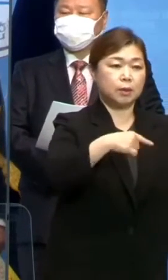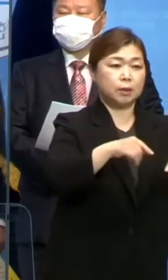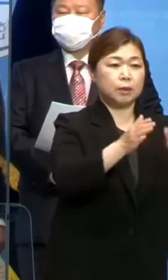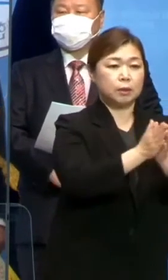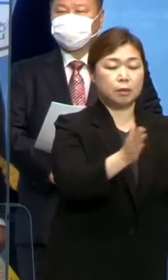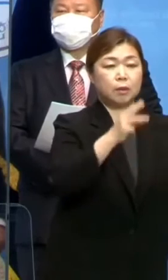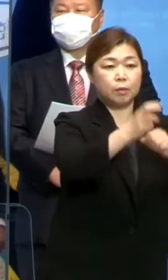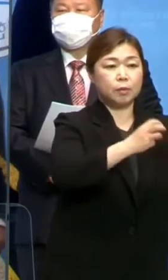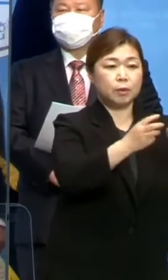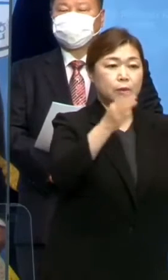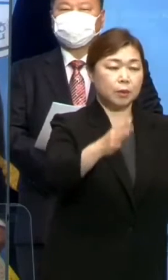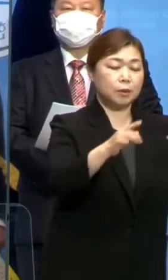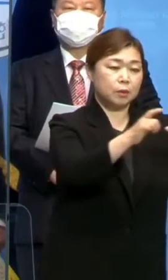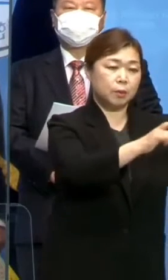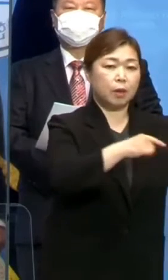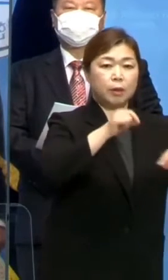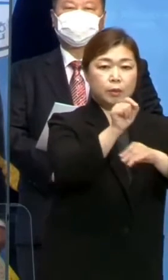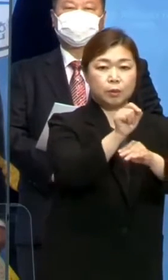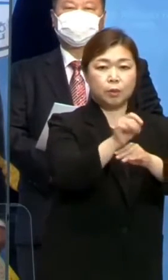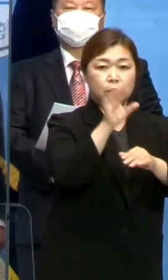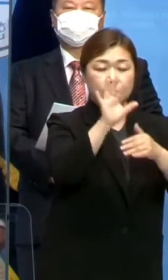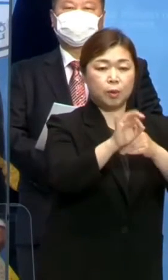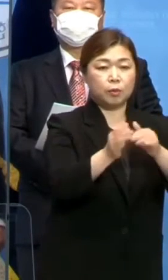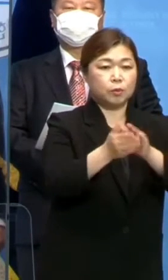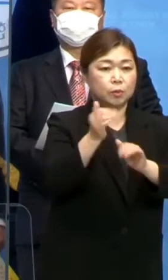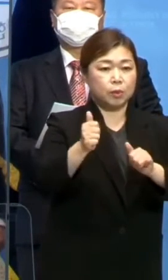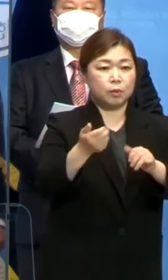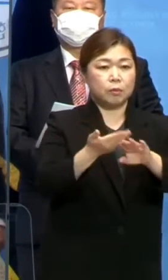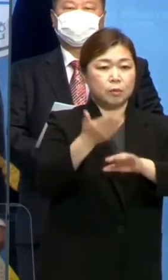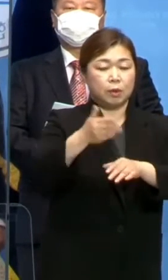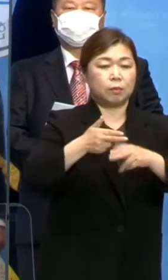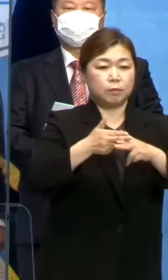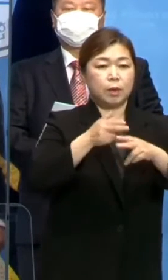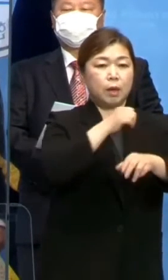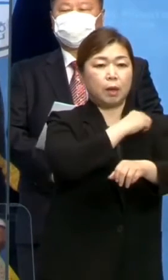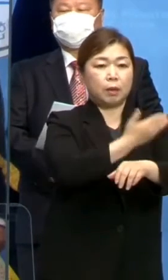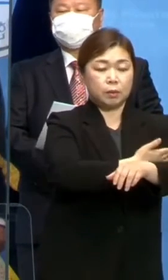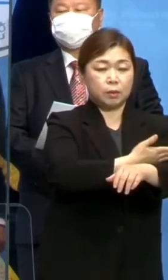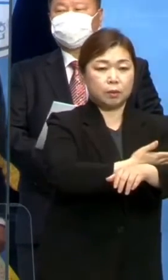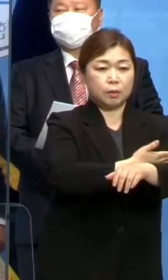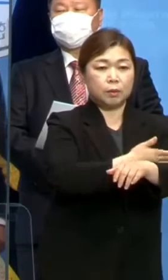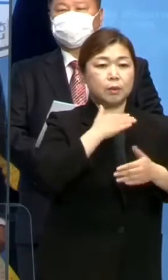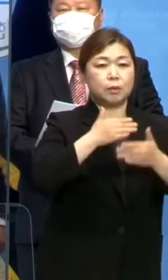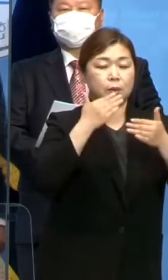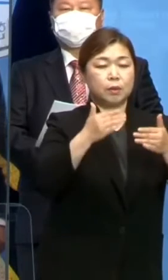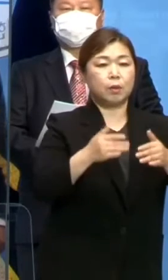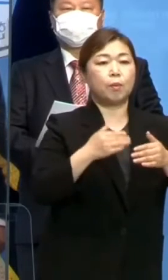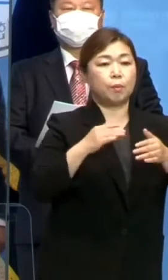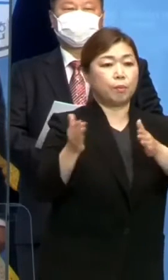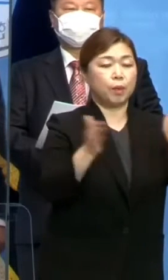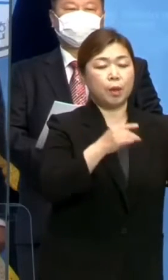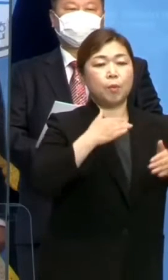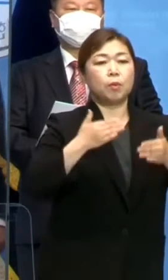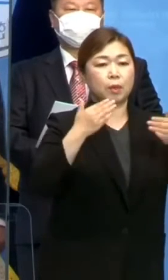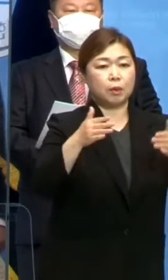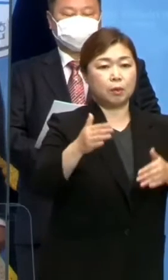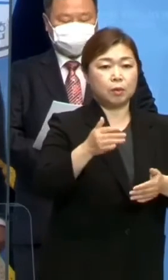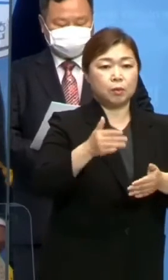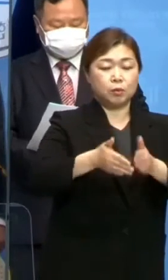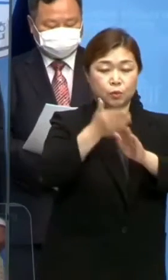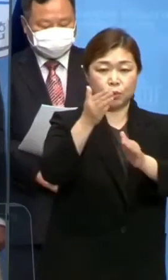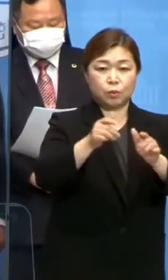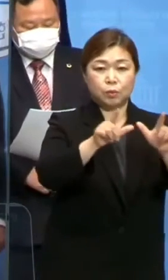동안 우리나라의 지방 행정 은 주민 위에 군림한 의 행정에서 주민을 위해 봉사하고 준비를 주인으로